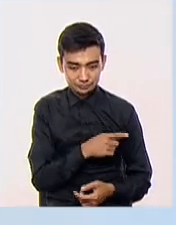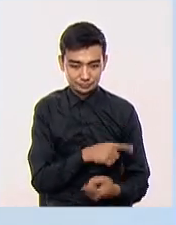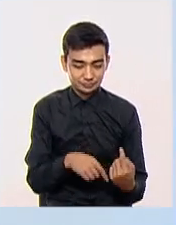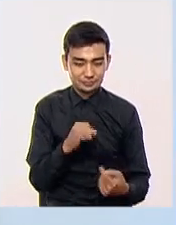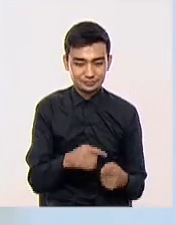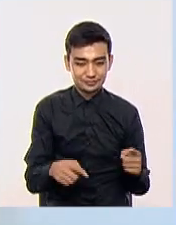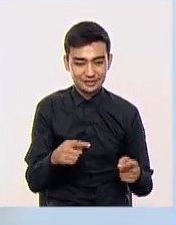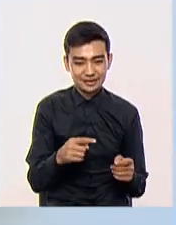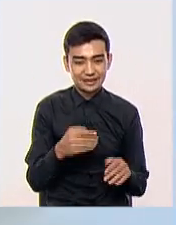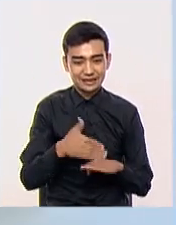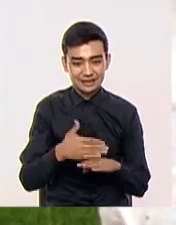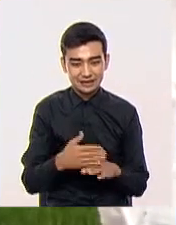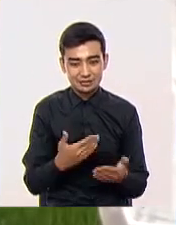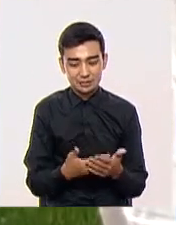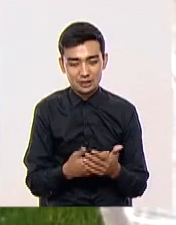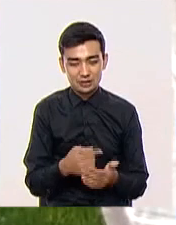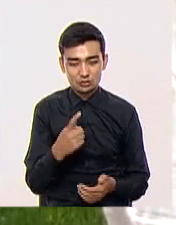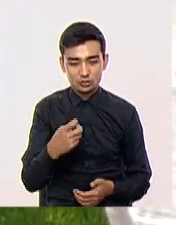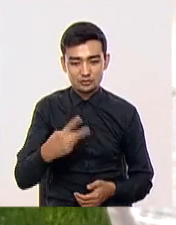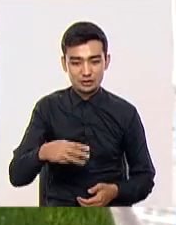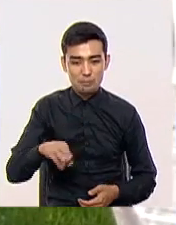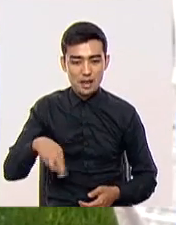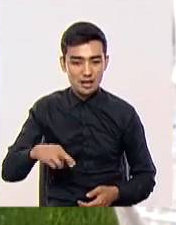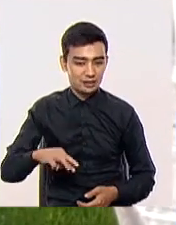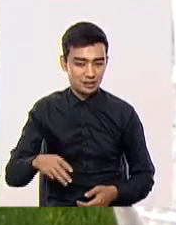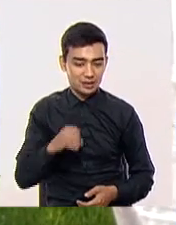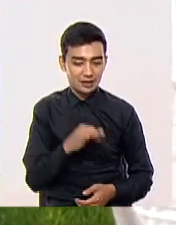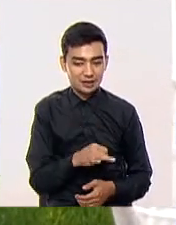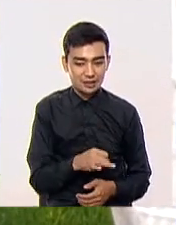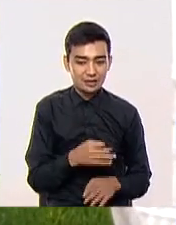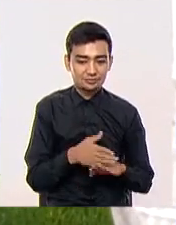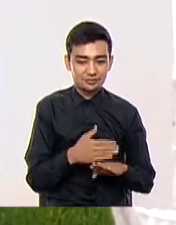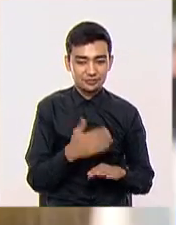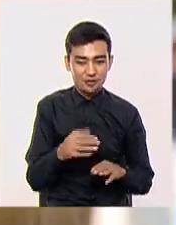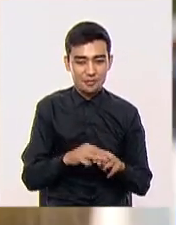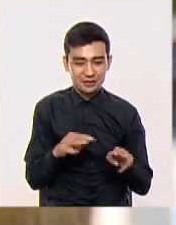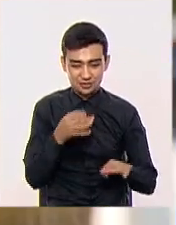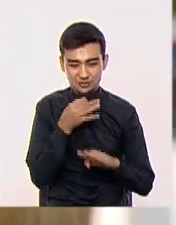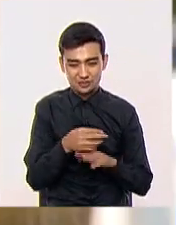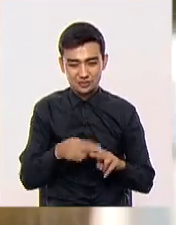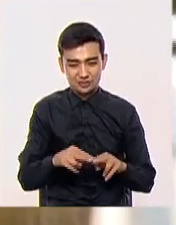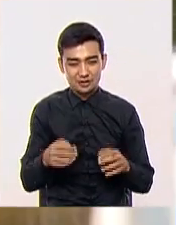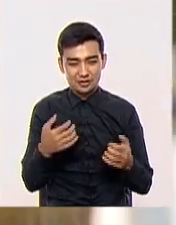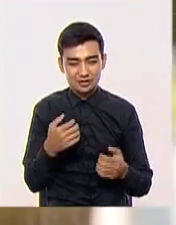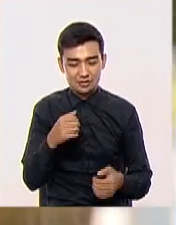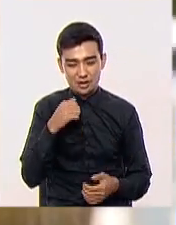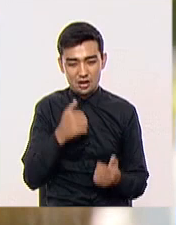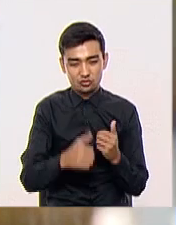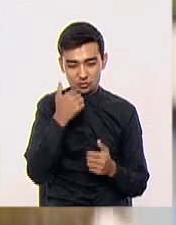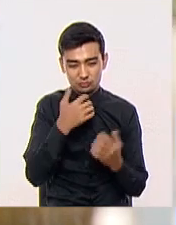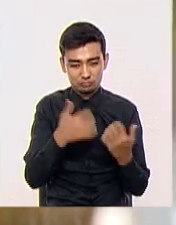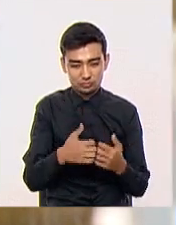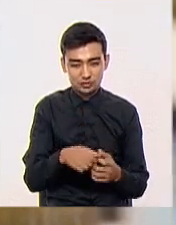кредиттің көлемі қазір шамамен 120 миллиард теңгені құрайды. Қаржы министрлігі жыл сайын есеп бергенде бұл берешектер